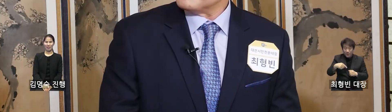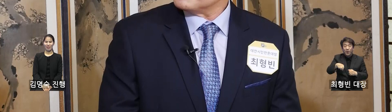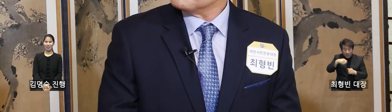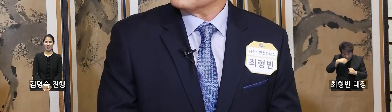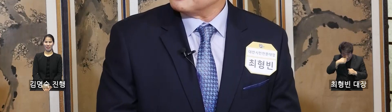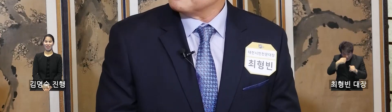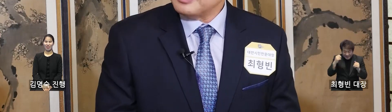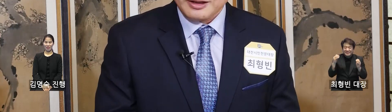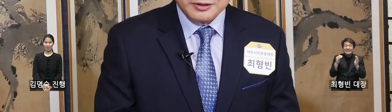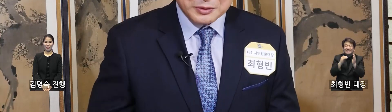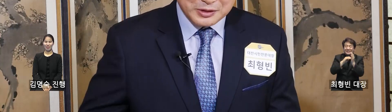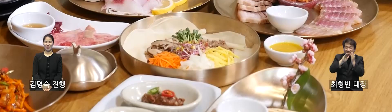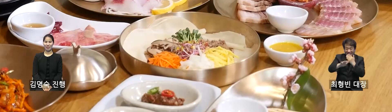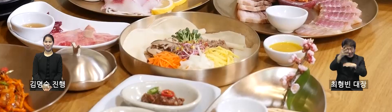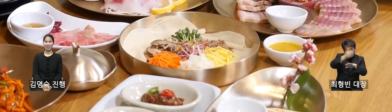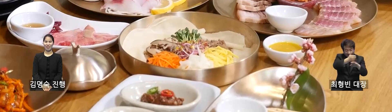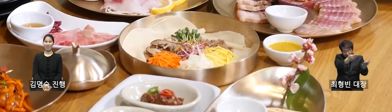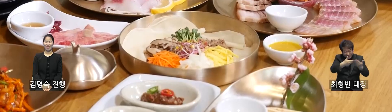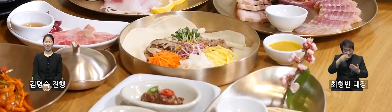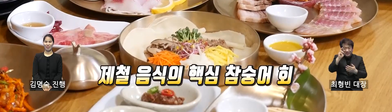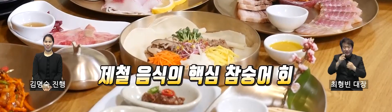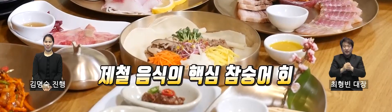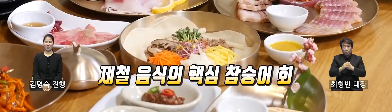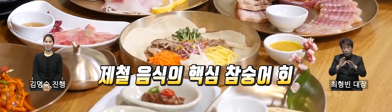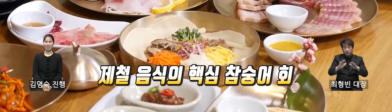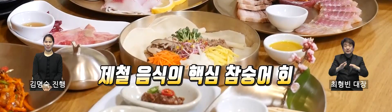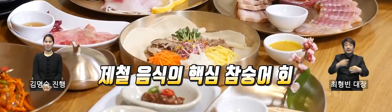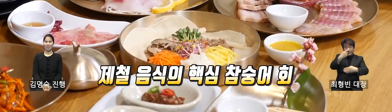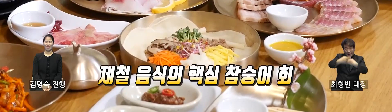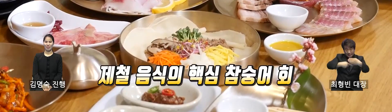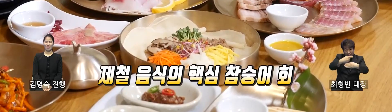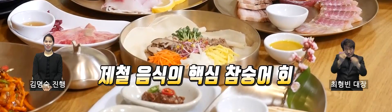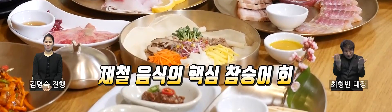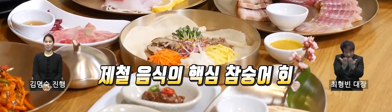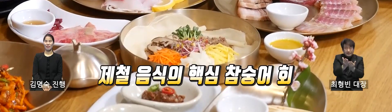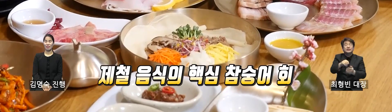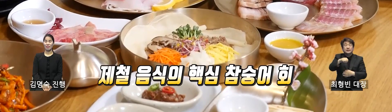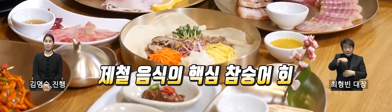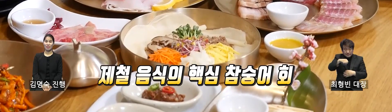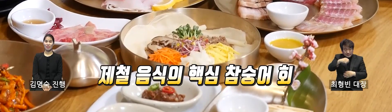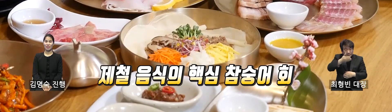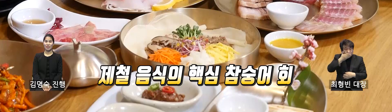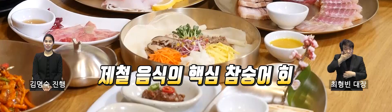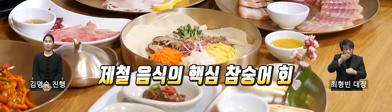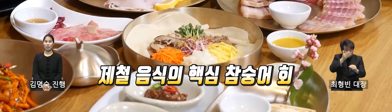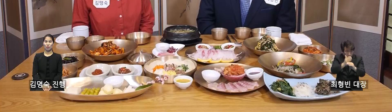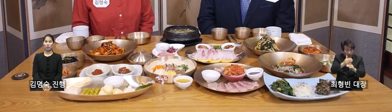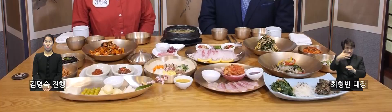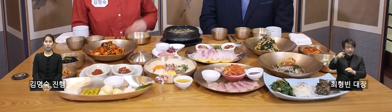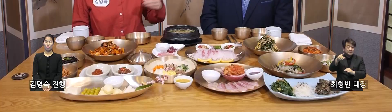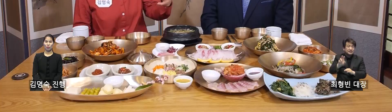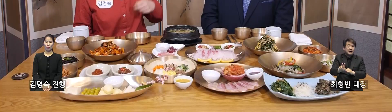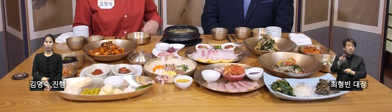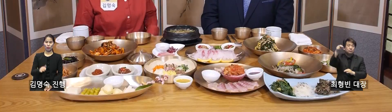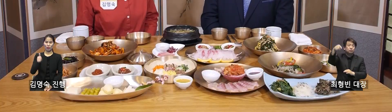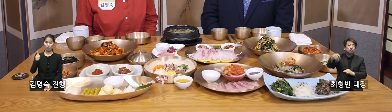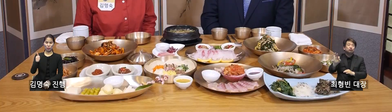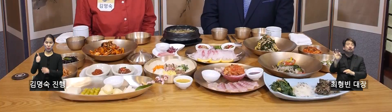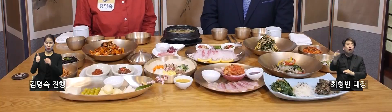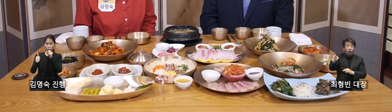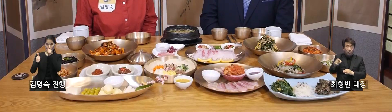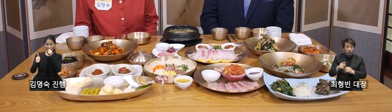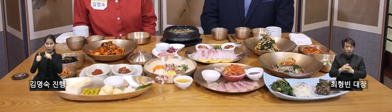쪼금 있다고 피가 나올 건데 요 오늘 이제 제철 음식 중에 참수 뭐가 이렇게 회로 나왔네요 허리 대정리 처짐